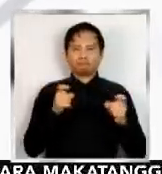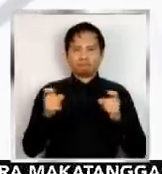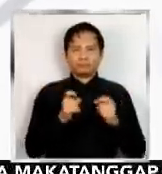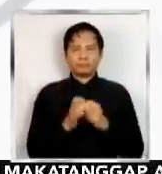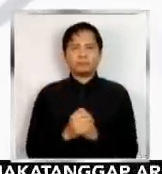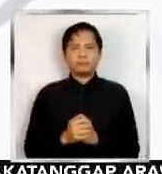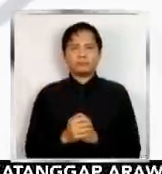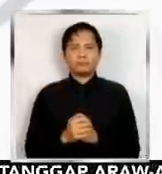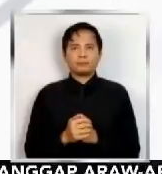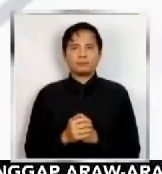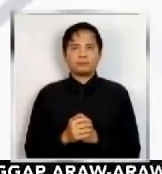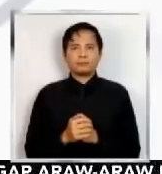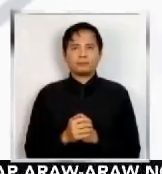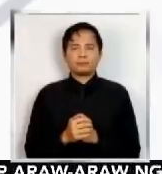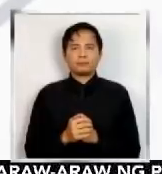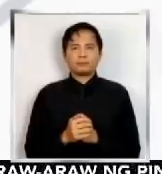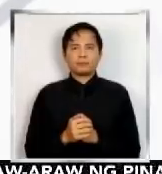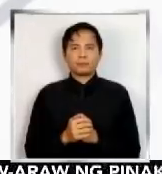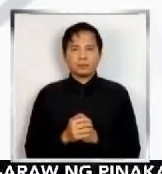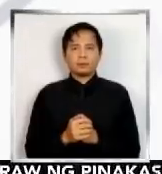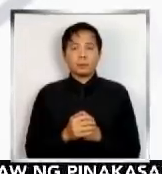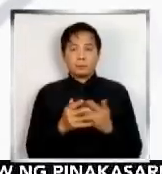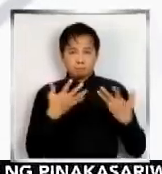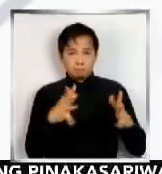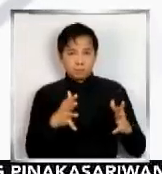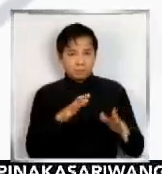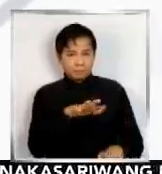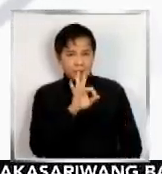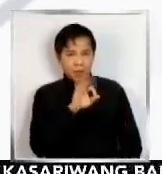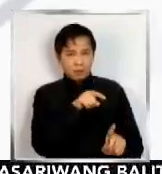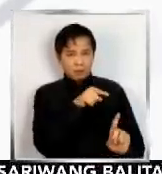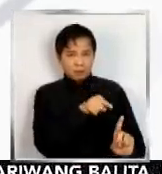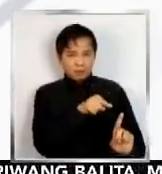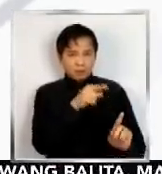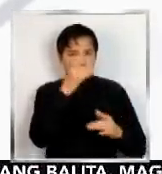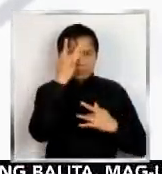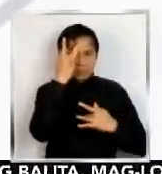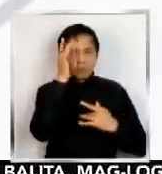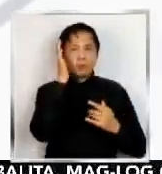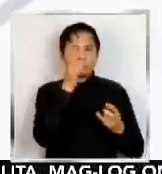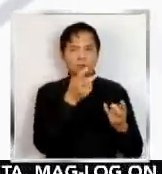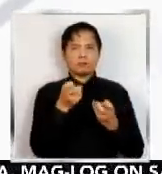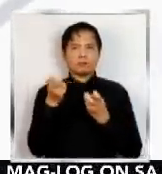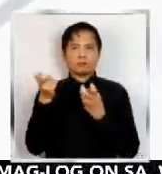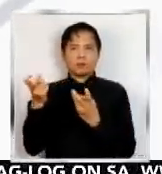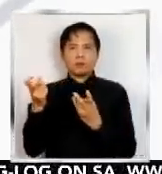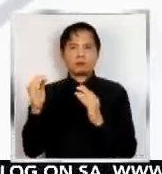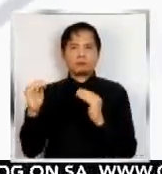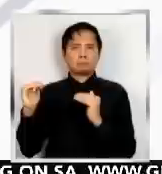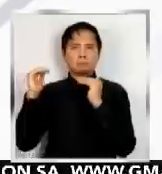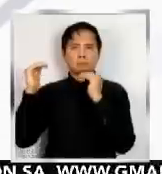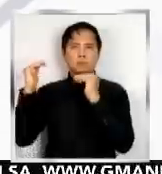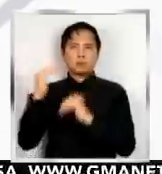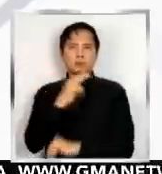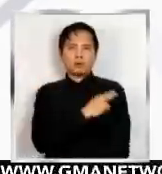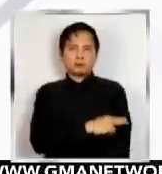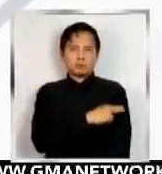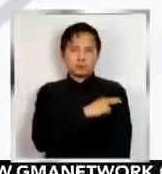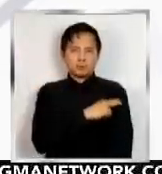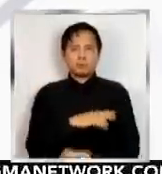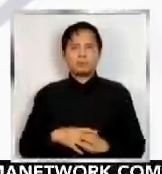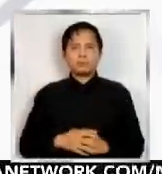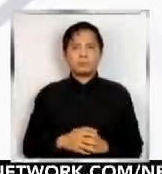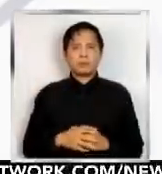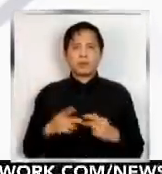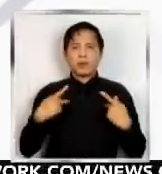itinatakbo natin sa mga hospital. Meron tayong triad sa area na kung saan pinoprocess natin yung ibang mga pasyente pa, na